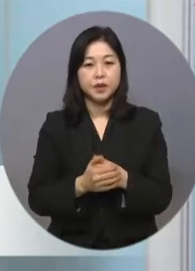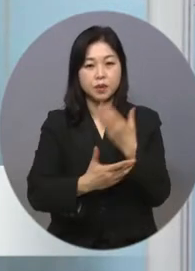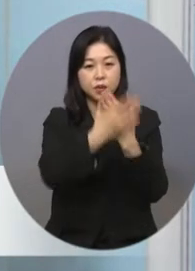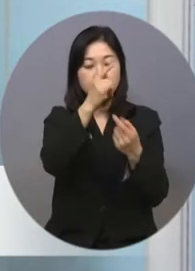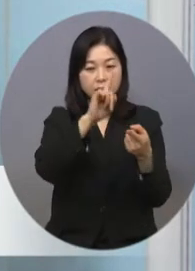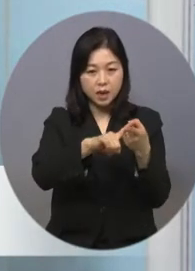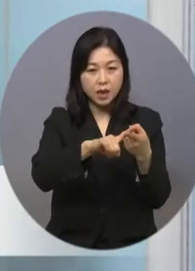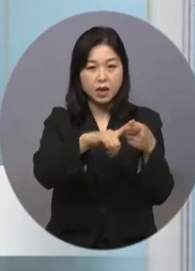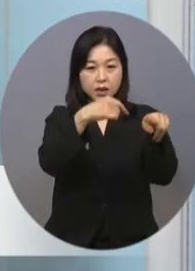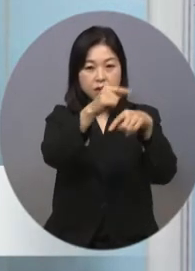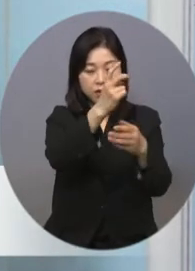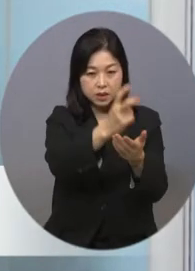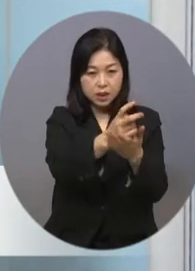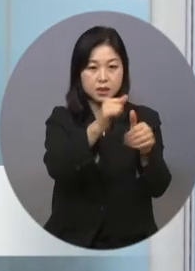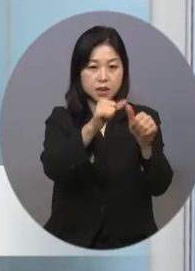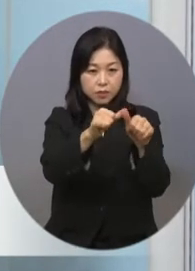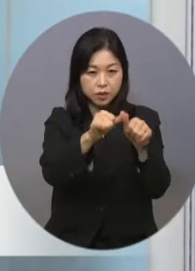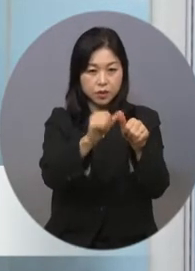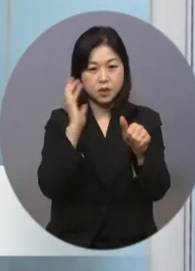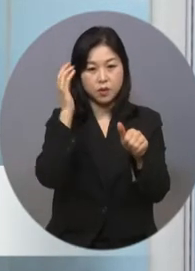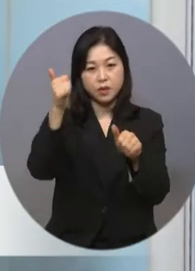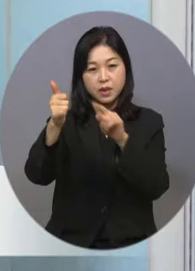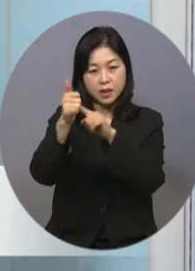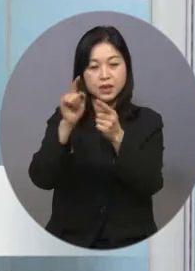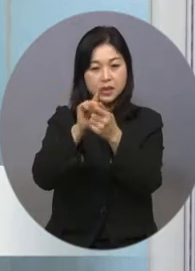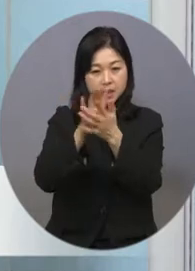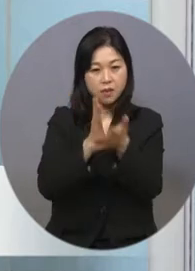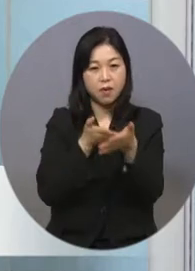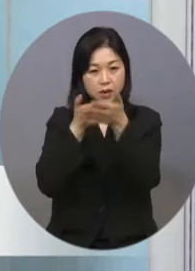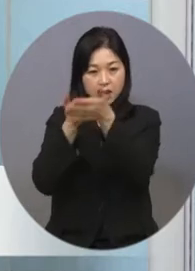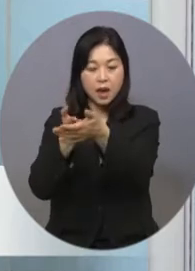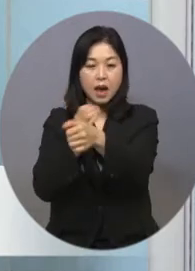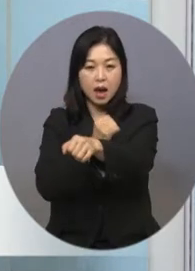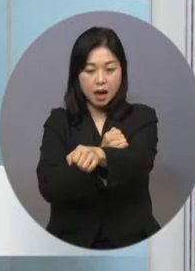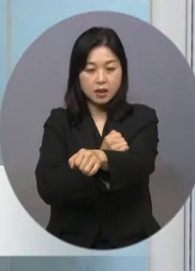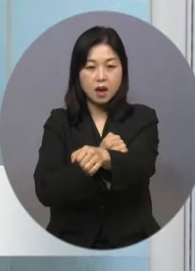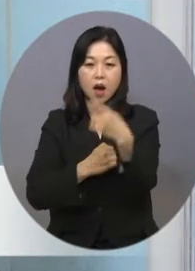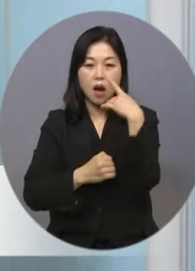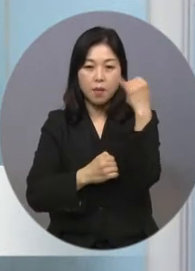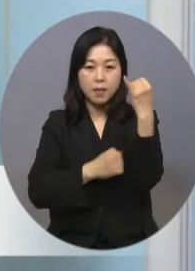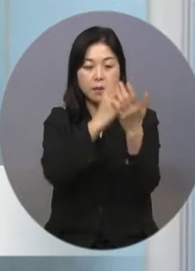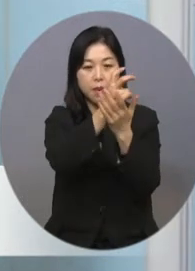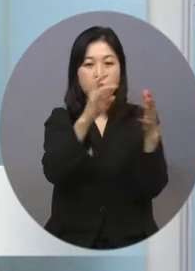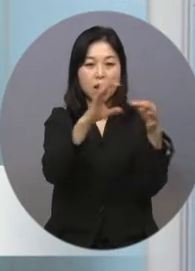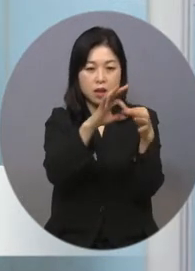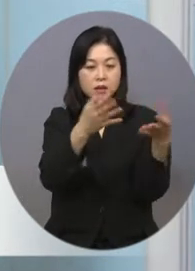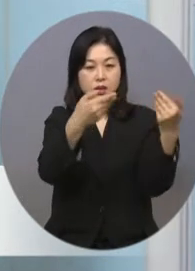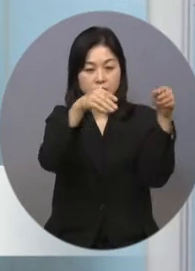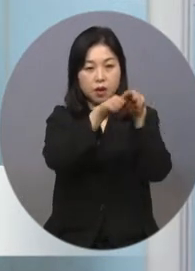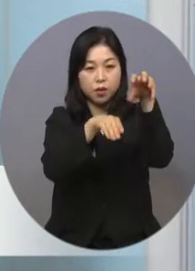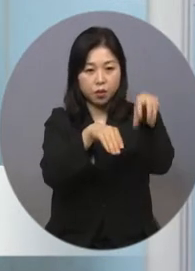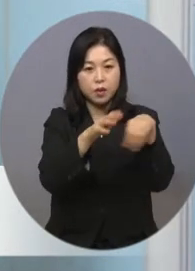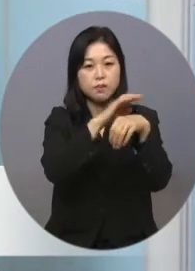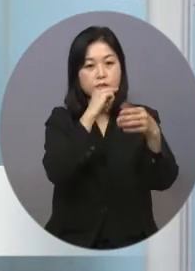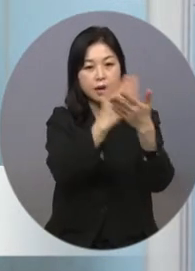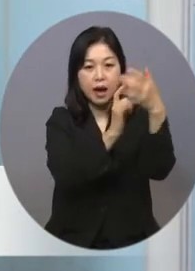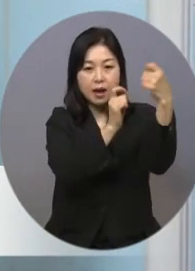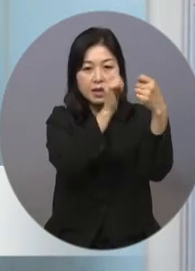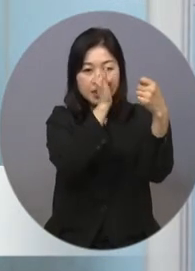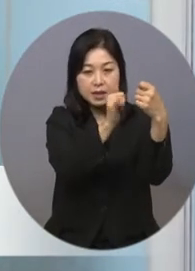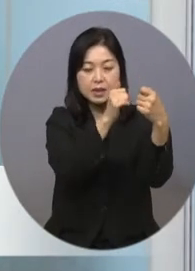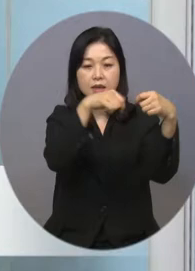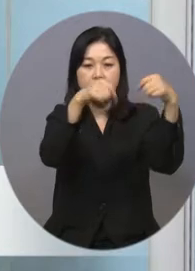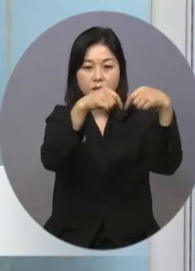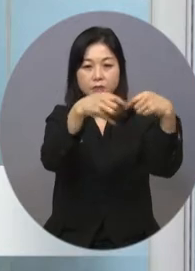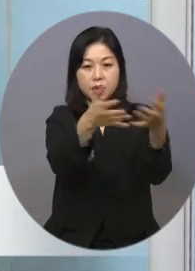자문을 대통령님께 직접 건의하는 그런 기관입니다. 그래서 북한과의 근접한 거리에 있는